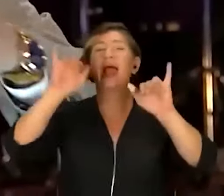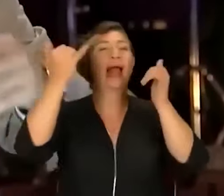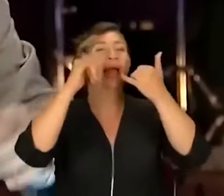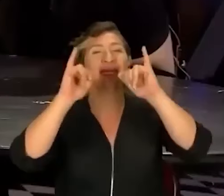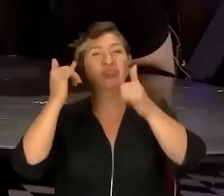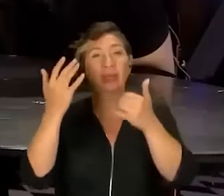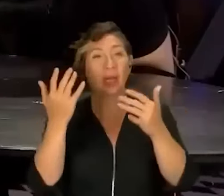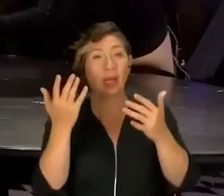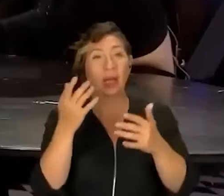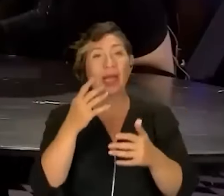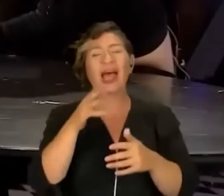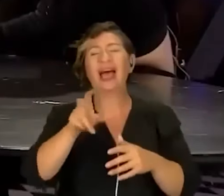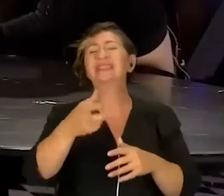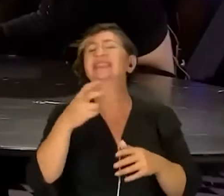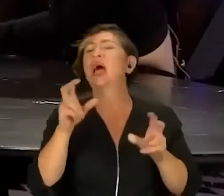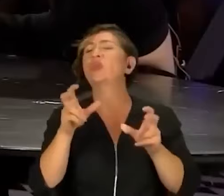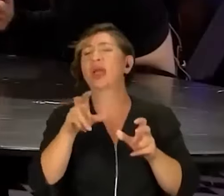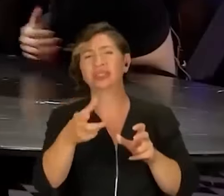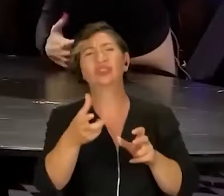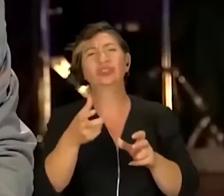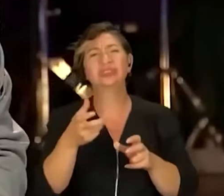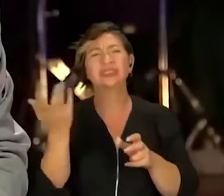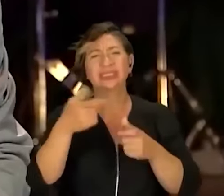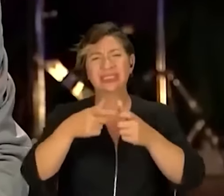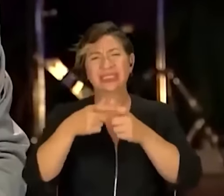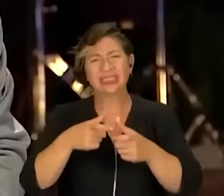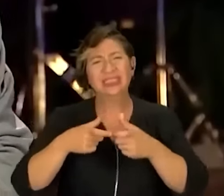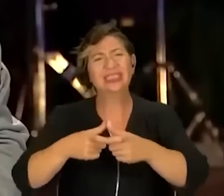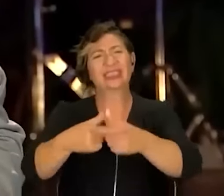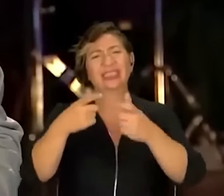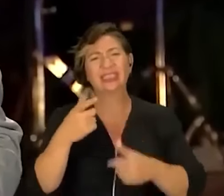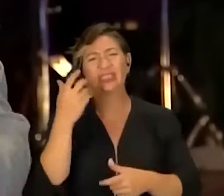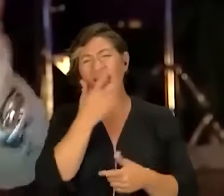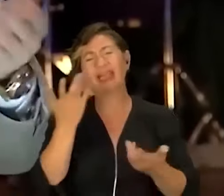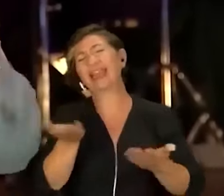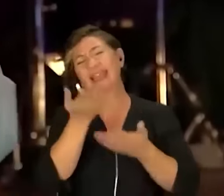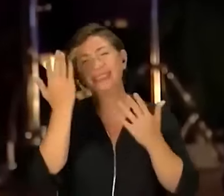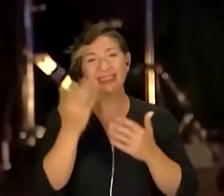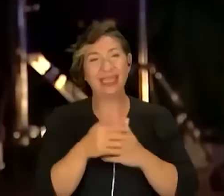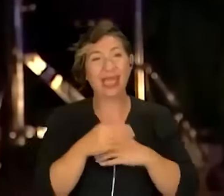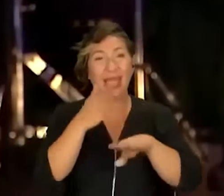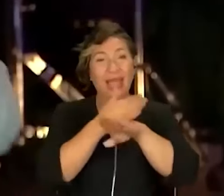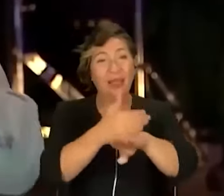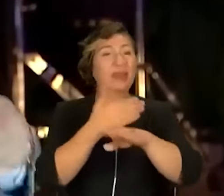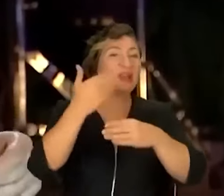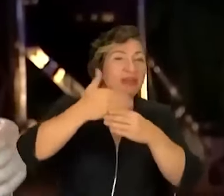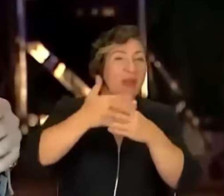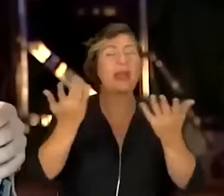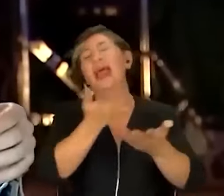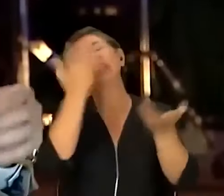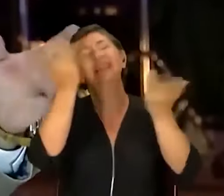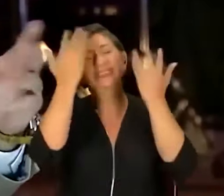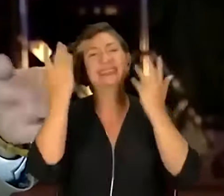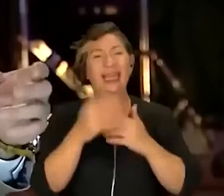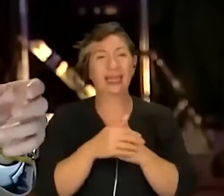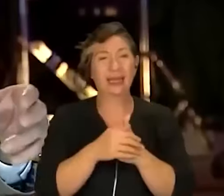eğlenecekler filan aç sevgilim Radyoyu aç koy sevgilim işte bizim şeyi neyse ne takıyorsun MP3 mü bilmem ne mi bıdı bıdı